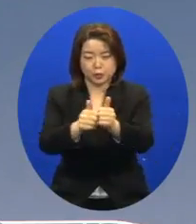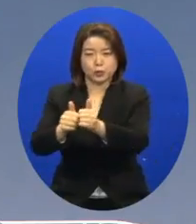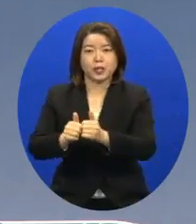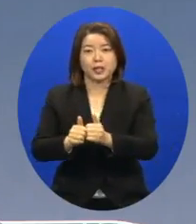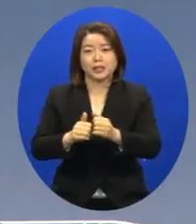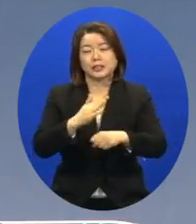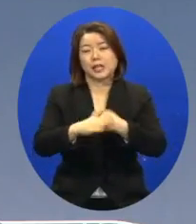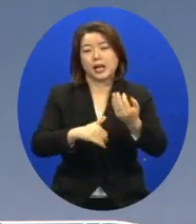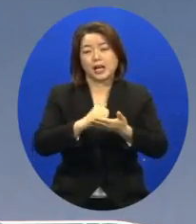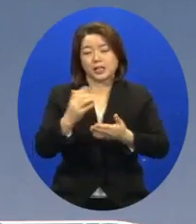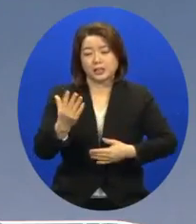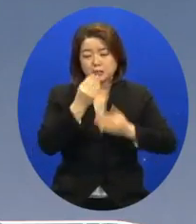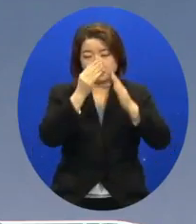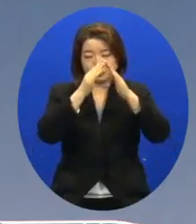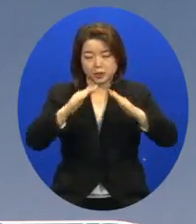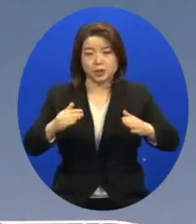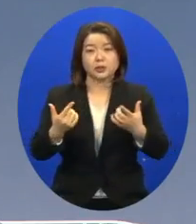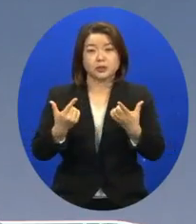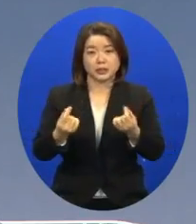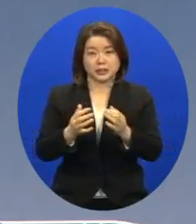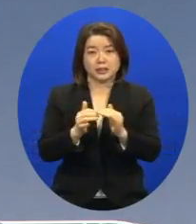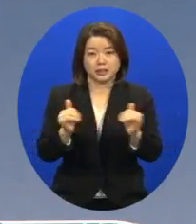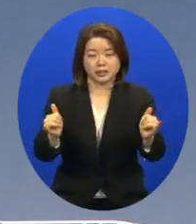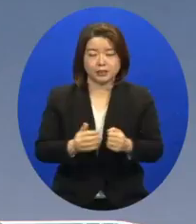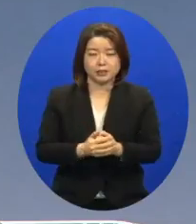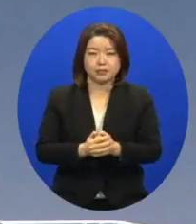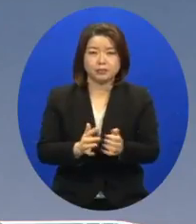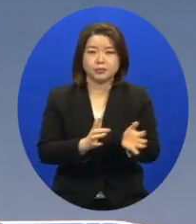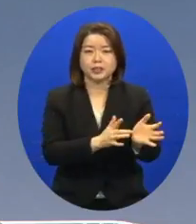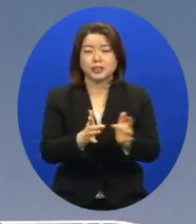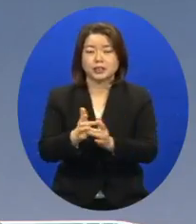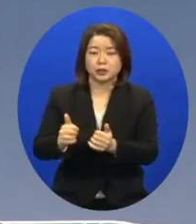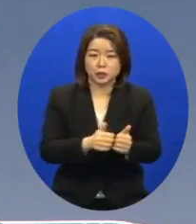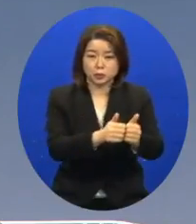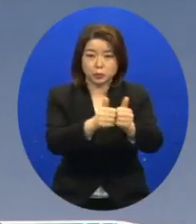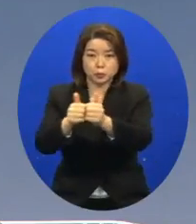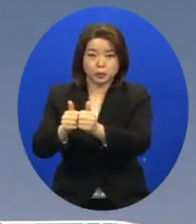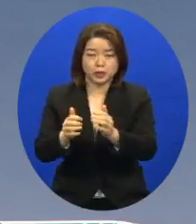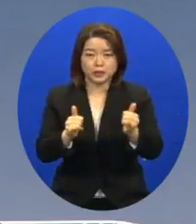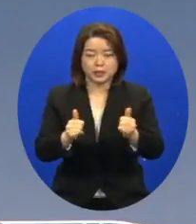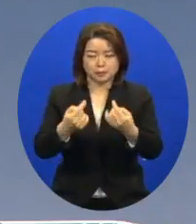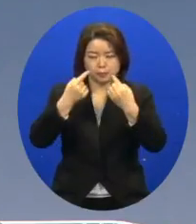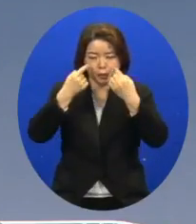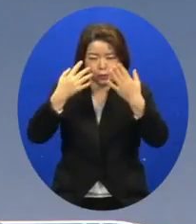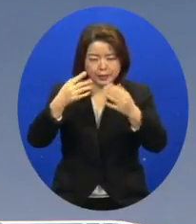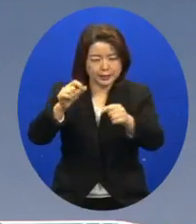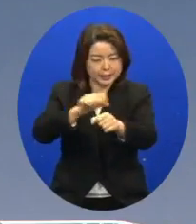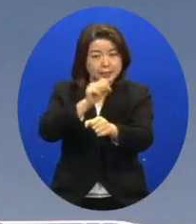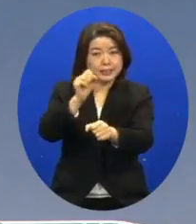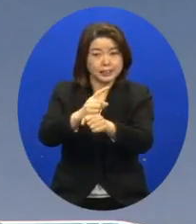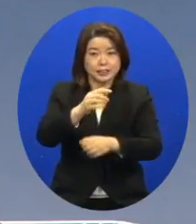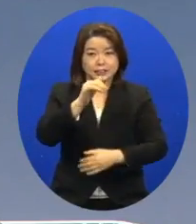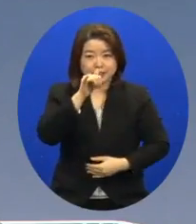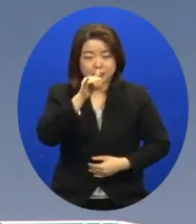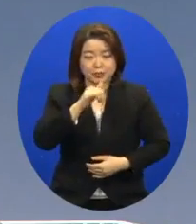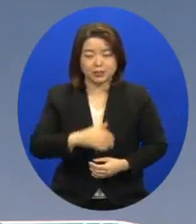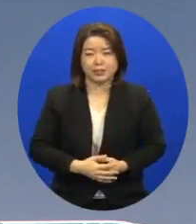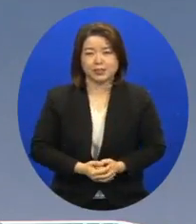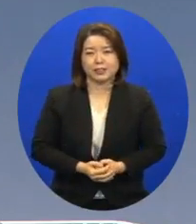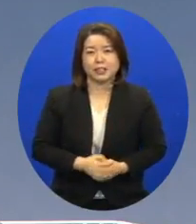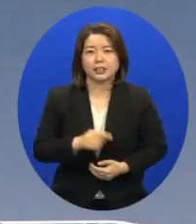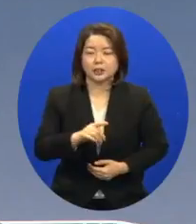성전인 사람입니다 예수님과 동행하는 사람에게는 아주 뚜렷한 특징이 있습니다 그것은